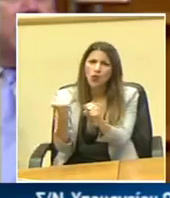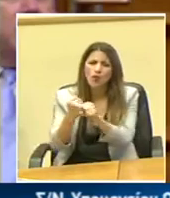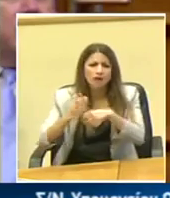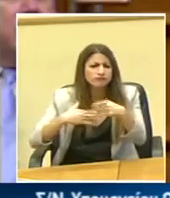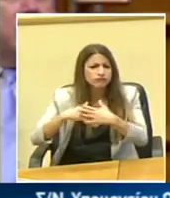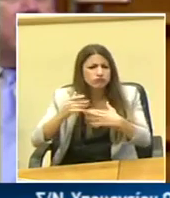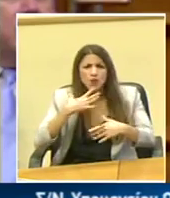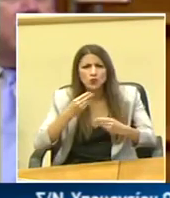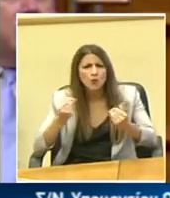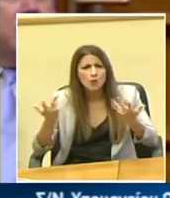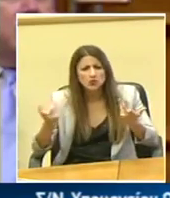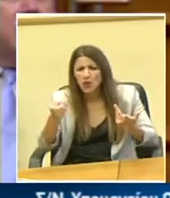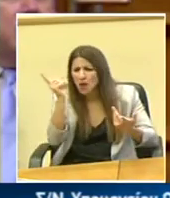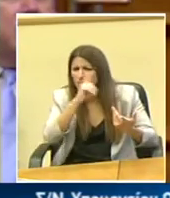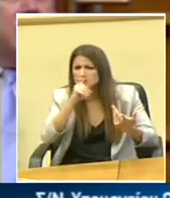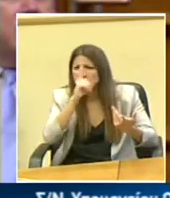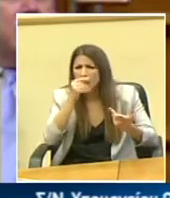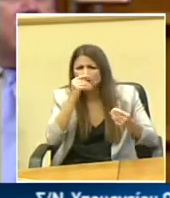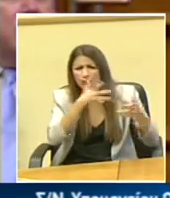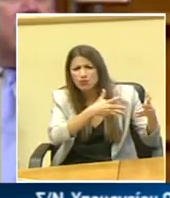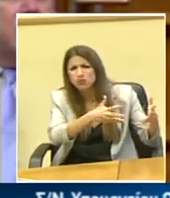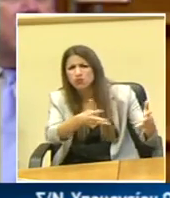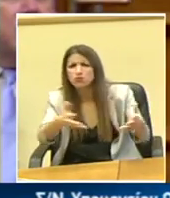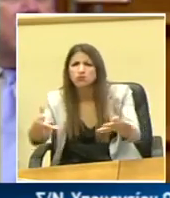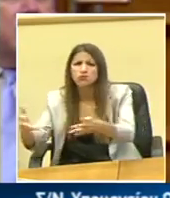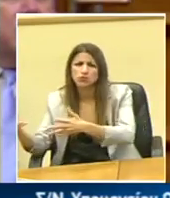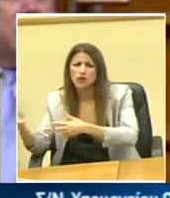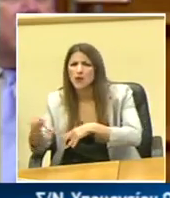πουλώντας ψεύτικο υπερπατριωτισμό σε ένα θέμα